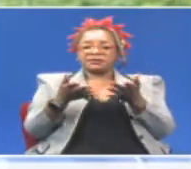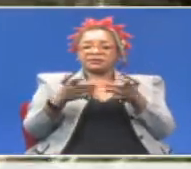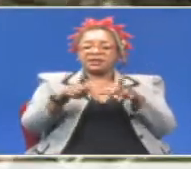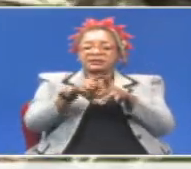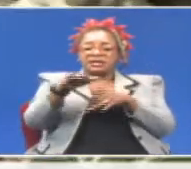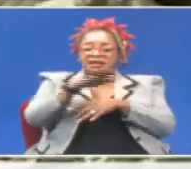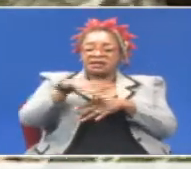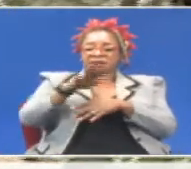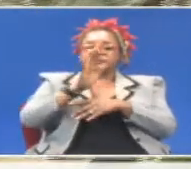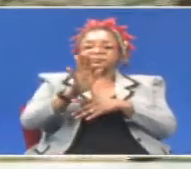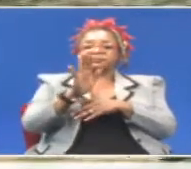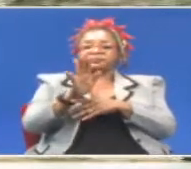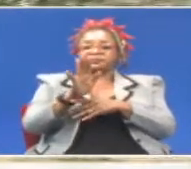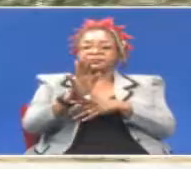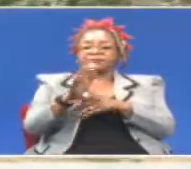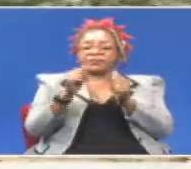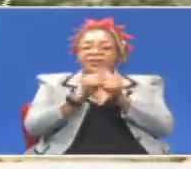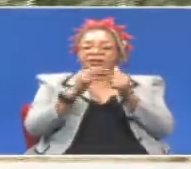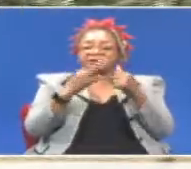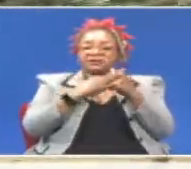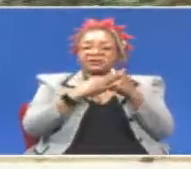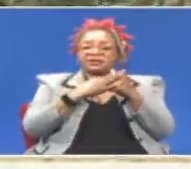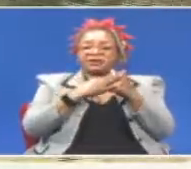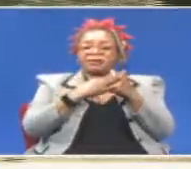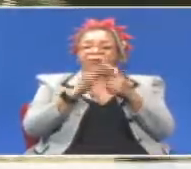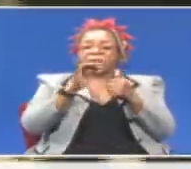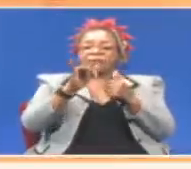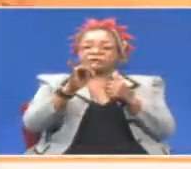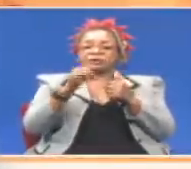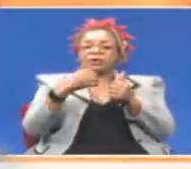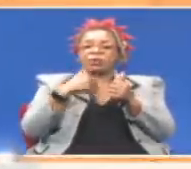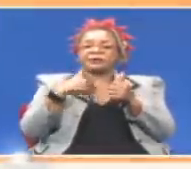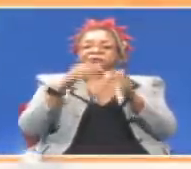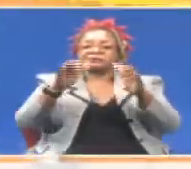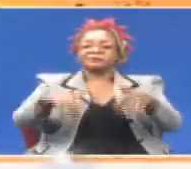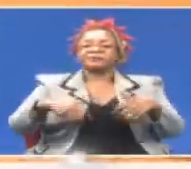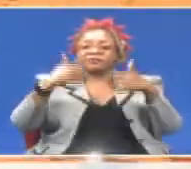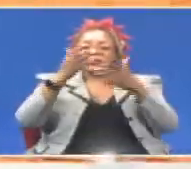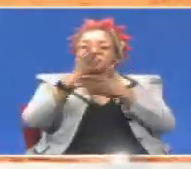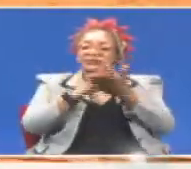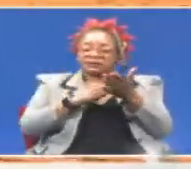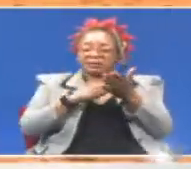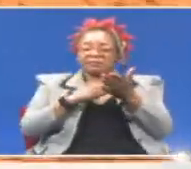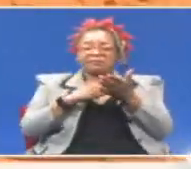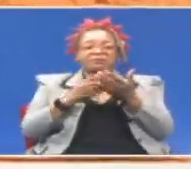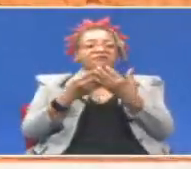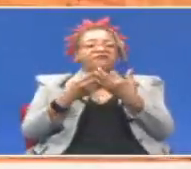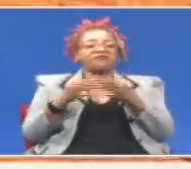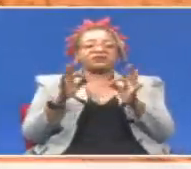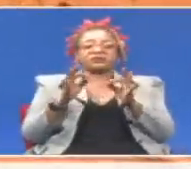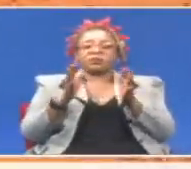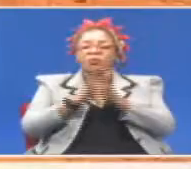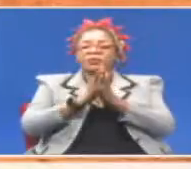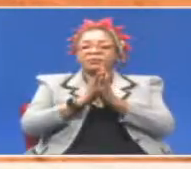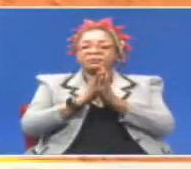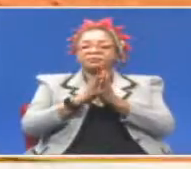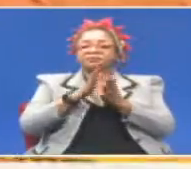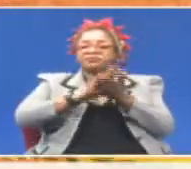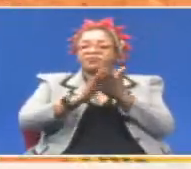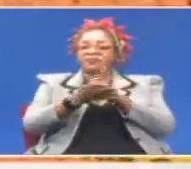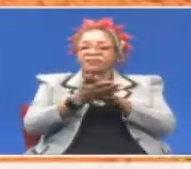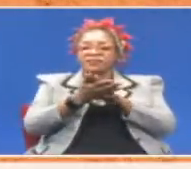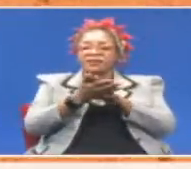yao. 15 suspected grave sites were mapped for exhumation, some looking freshly dug with loose soils.